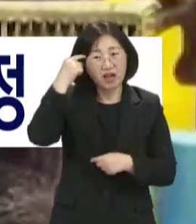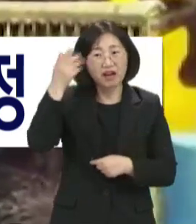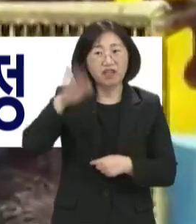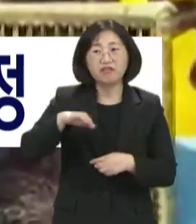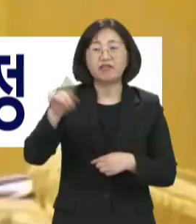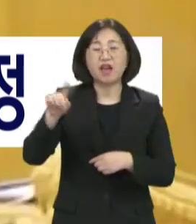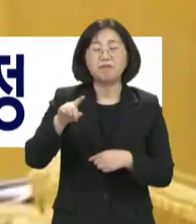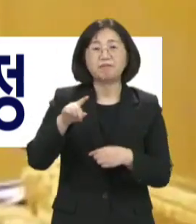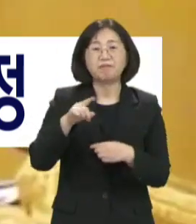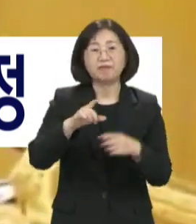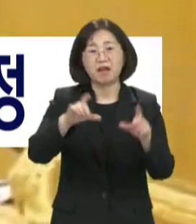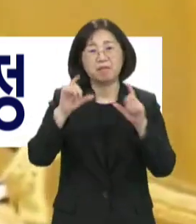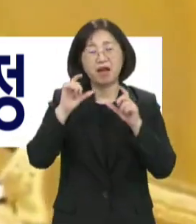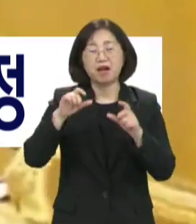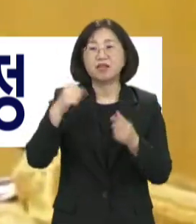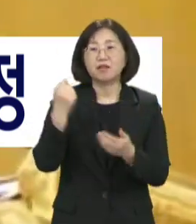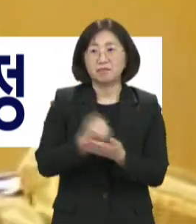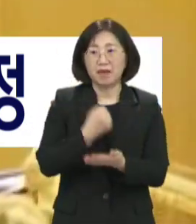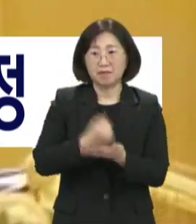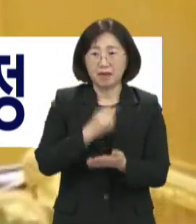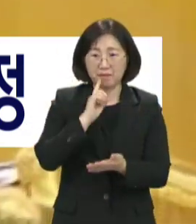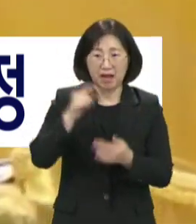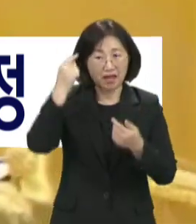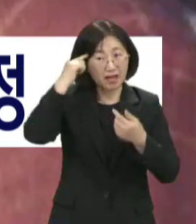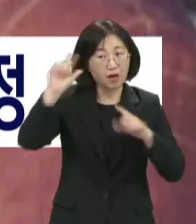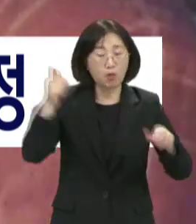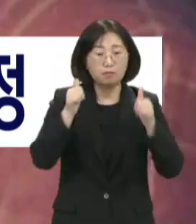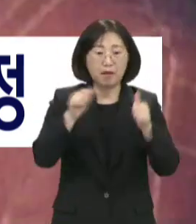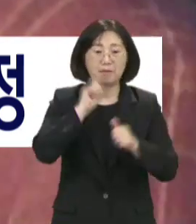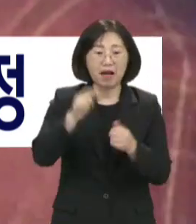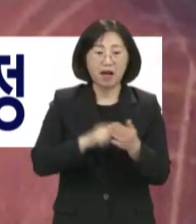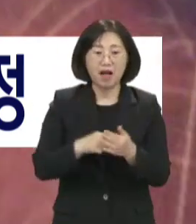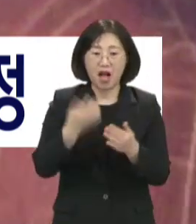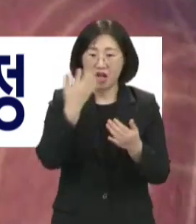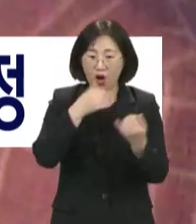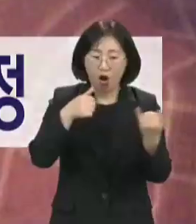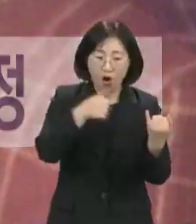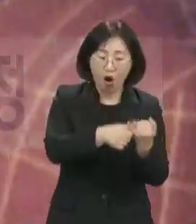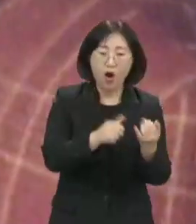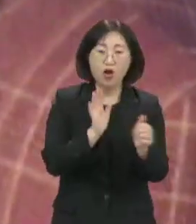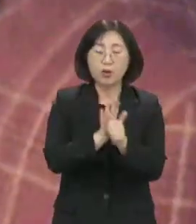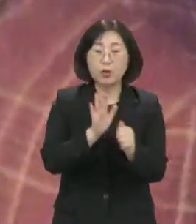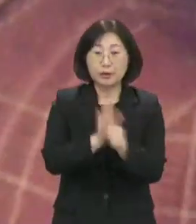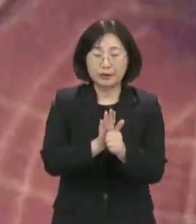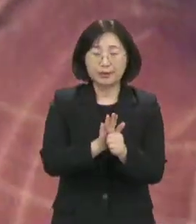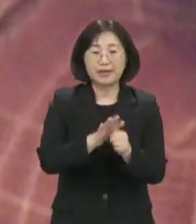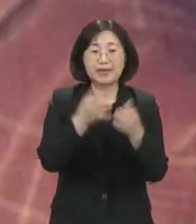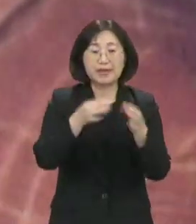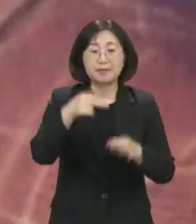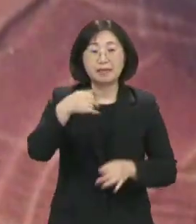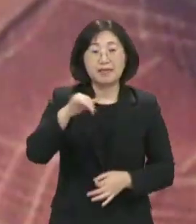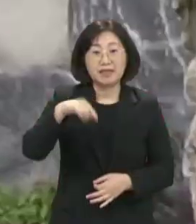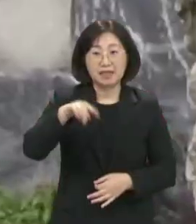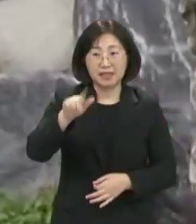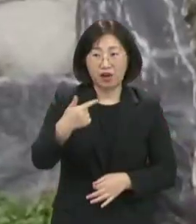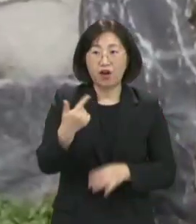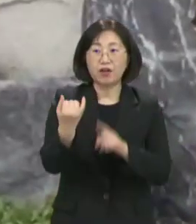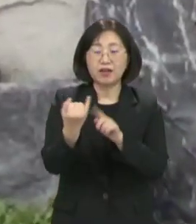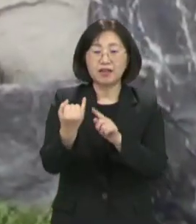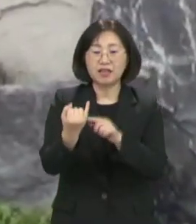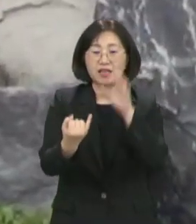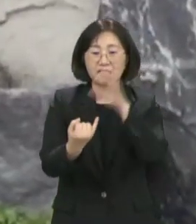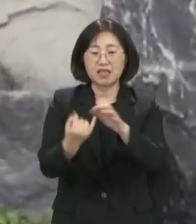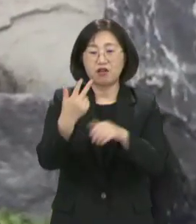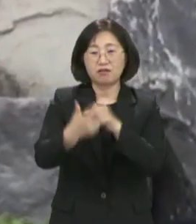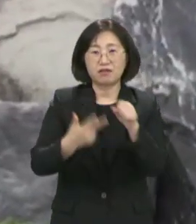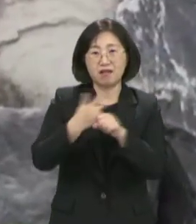한편 대법원은 정 씨의 여신도 성폭행 범행을 도운 혐의로 재판에 넘겨진 2인자 김지선 씨에 대해서 징역